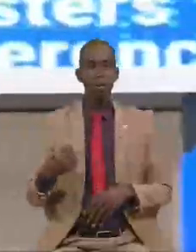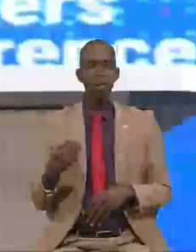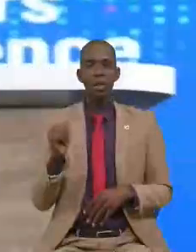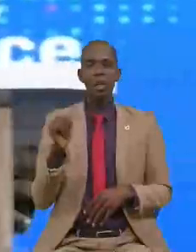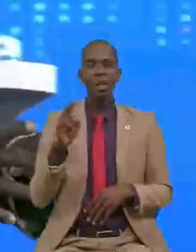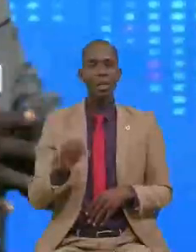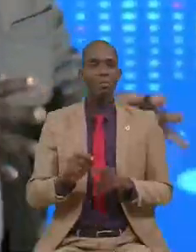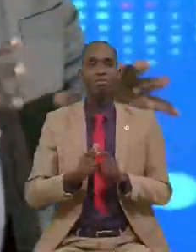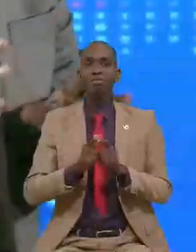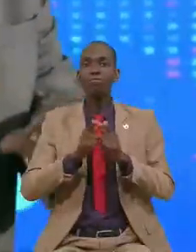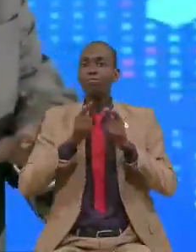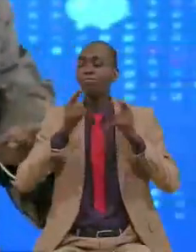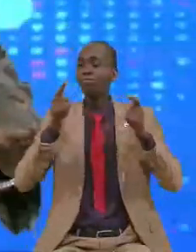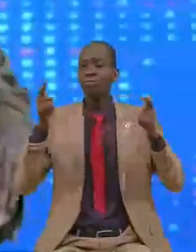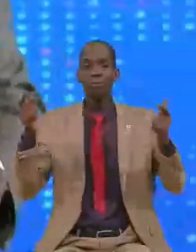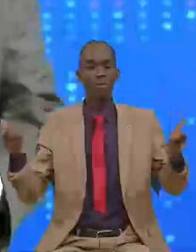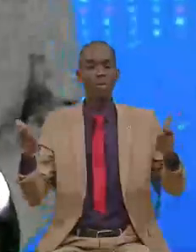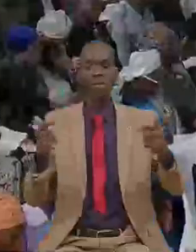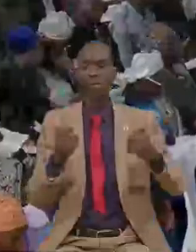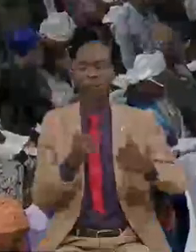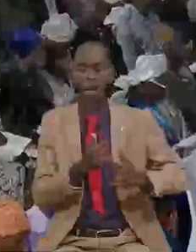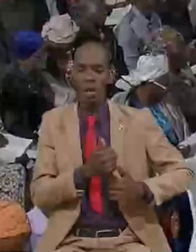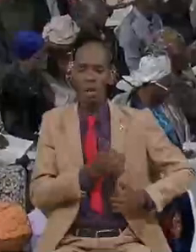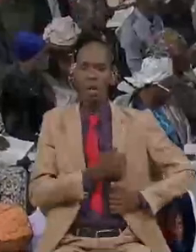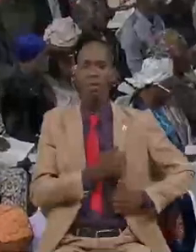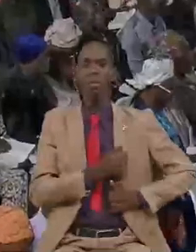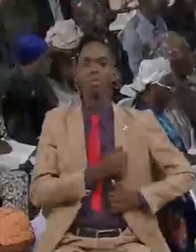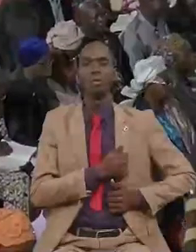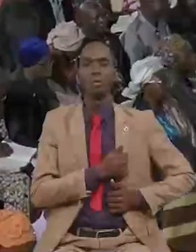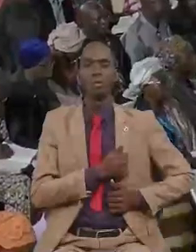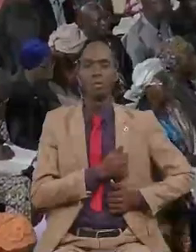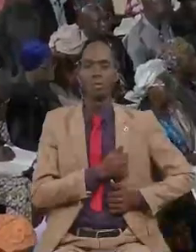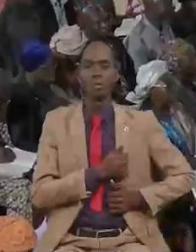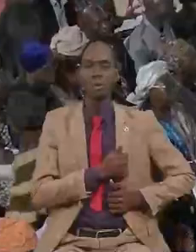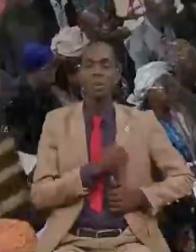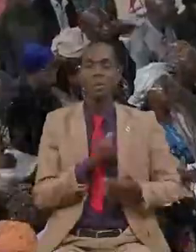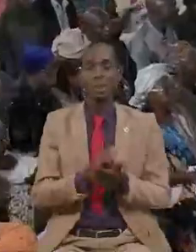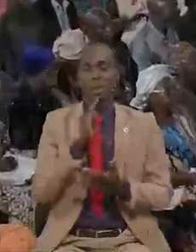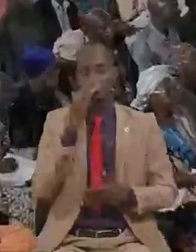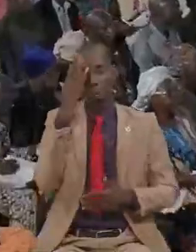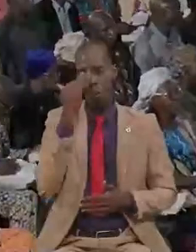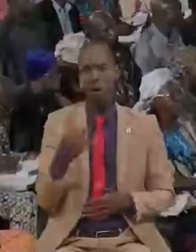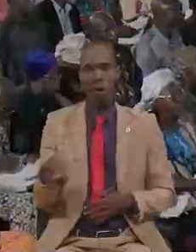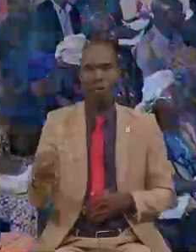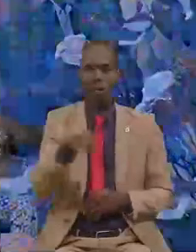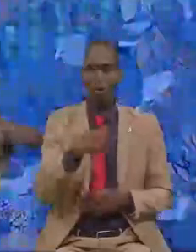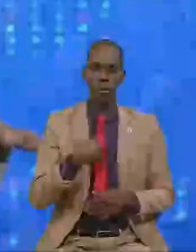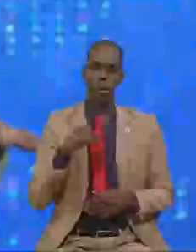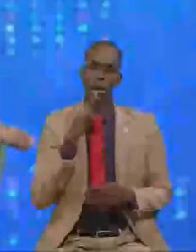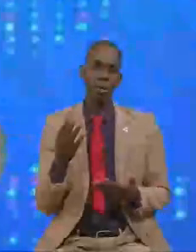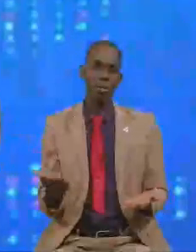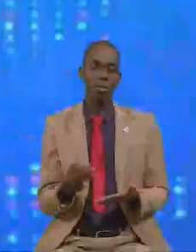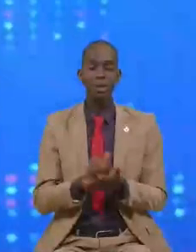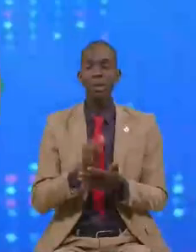C'était une armée nombreuse, très nombreuse. C'est pourquoi nous sommes là. C'est pourquoi tu es